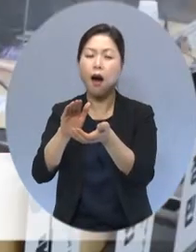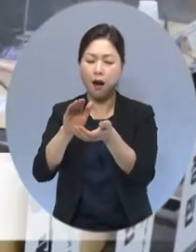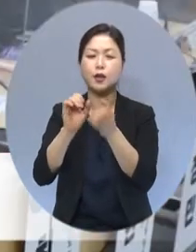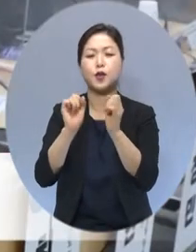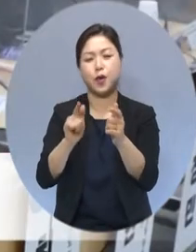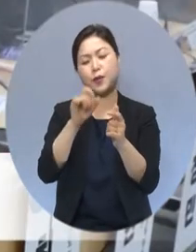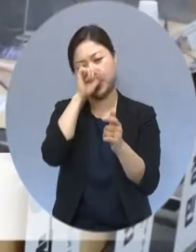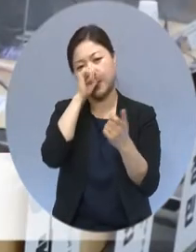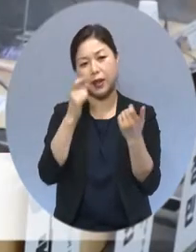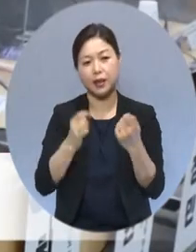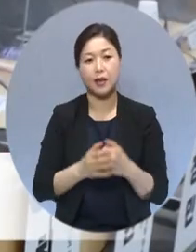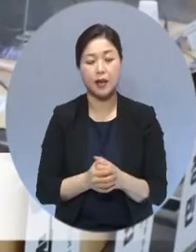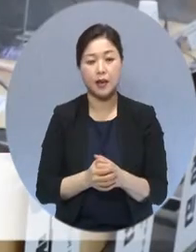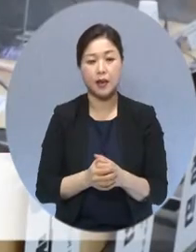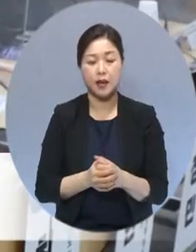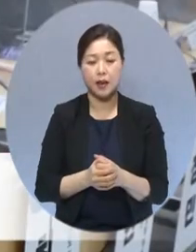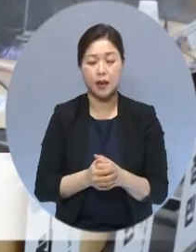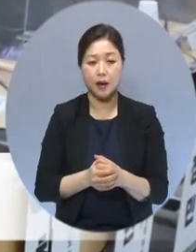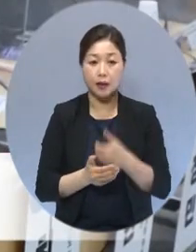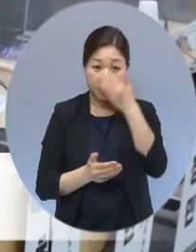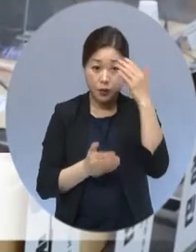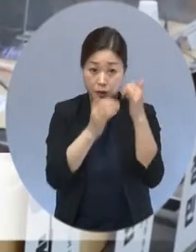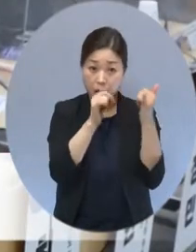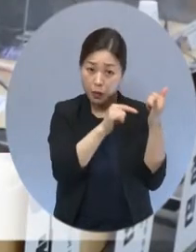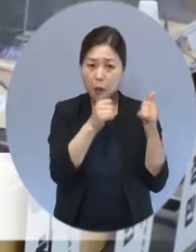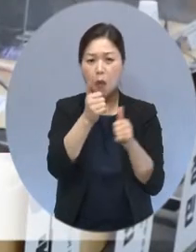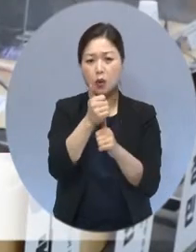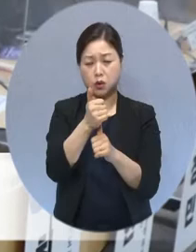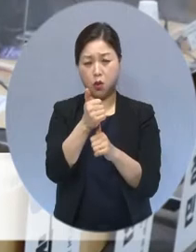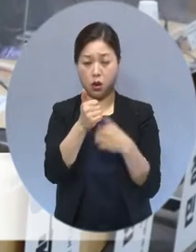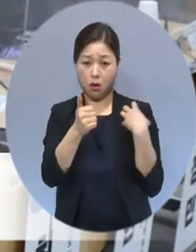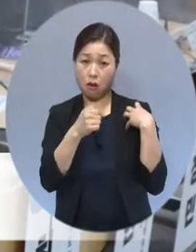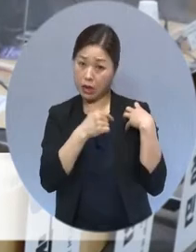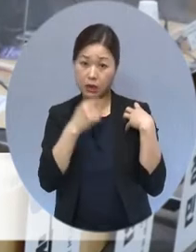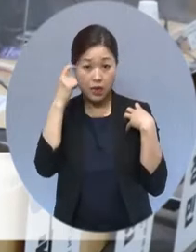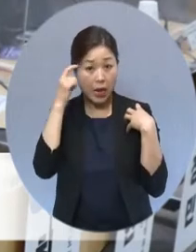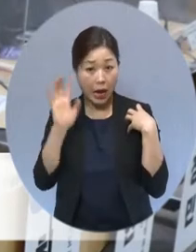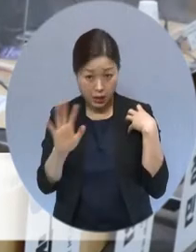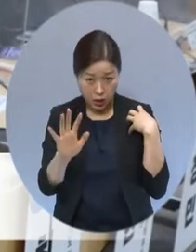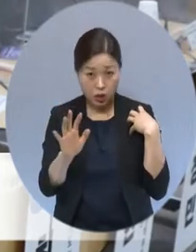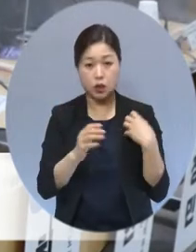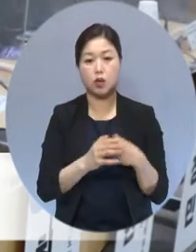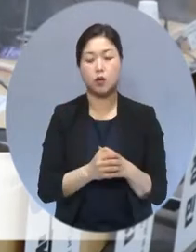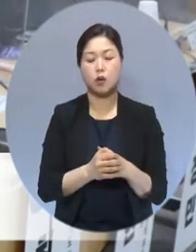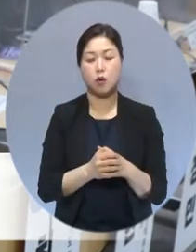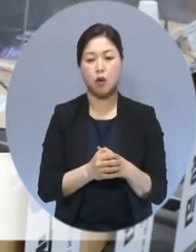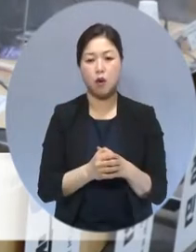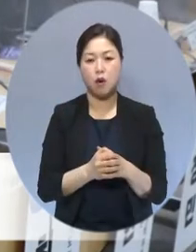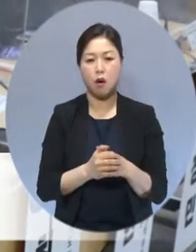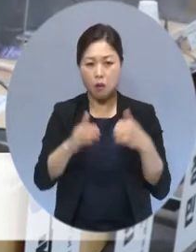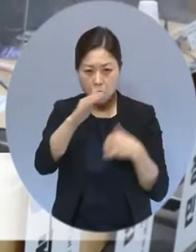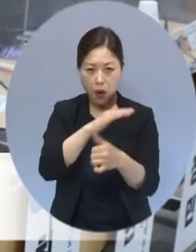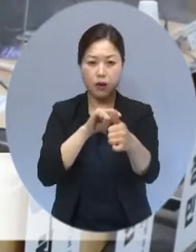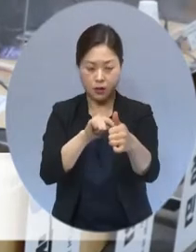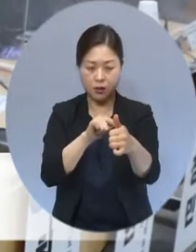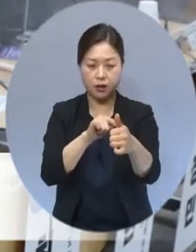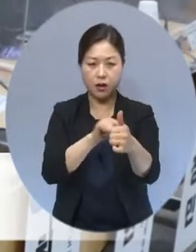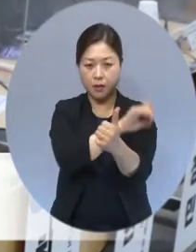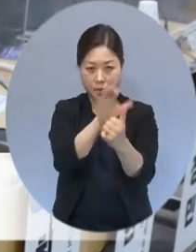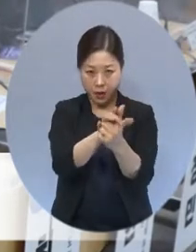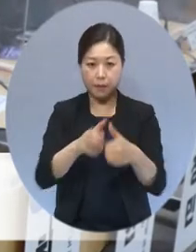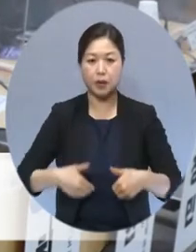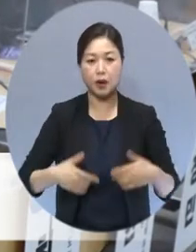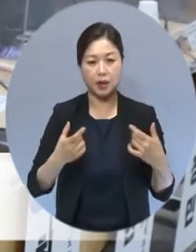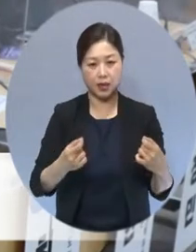좋겠습니다. 청년을 이제 보조적인 역할 뭐 이렇게 하기보다는 이제 주체적으로 할 수 있게끔 해야 되겠다